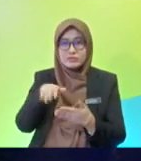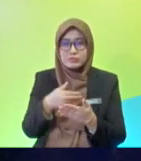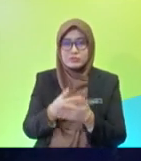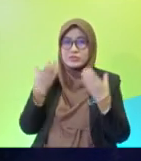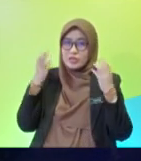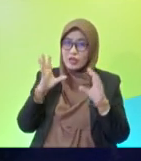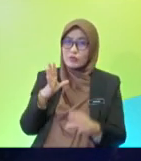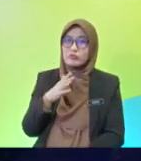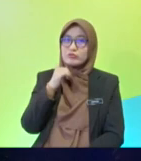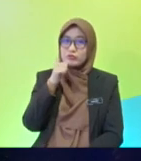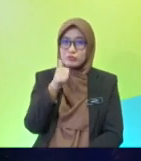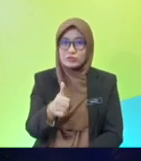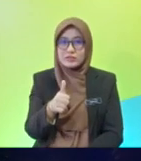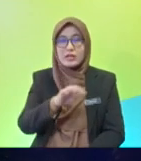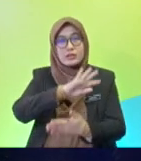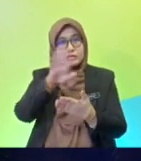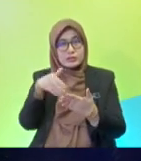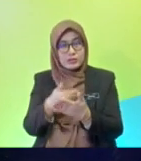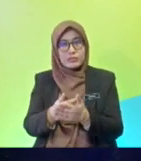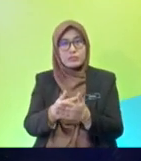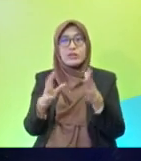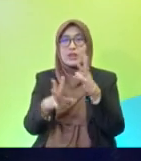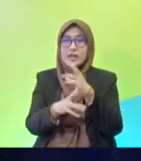semua tuh dapat 5 bintang lah